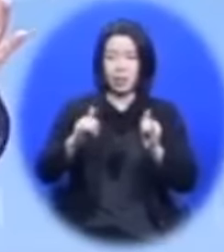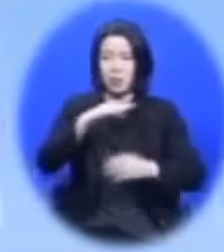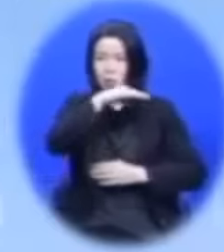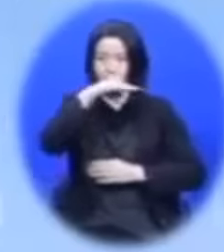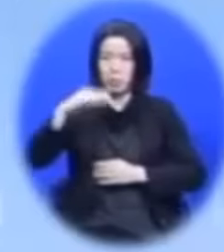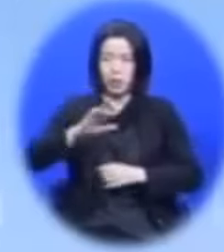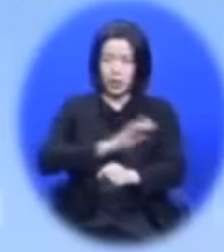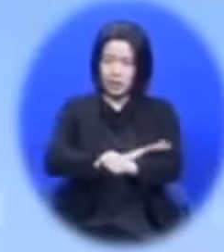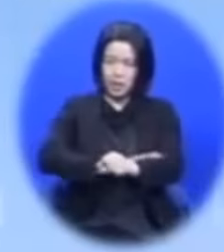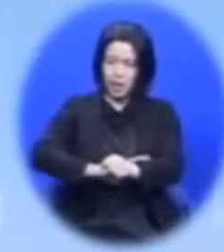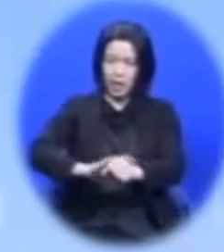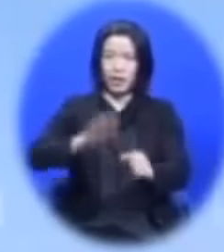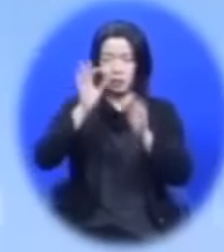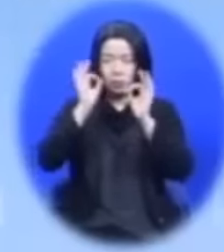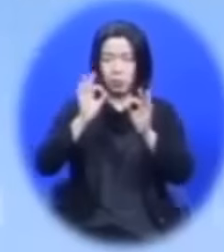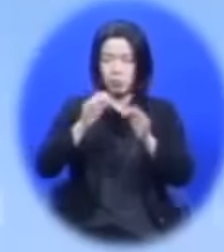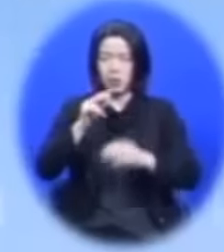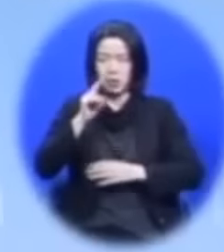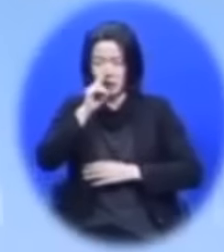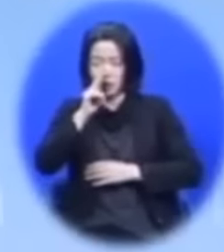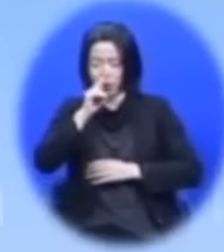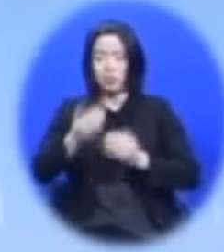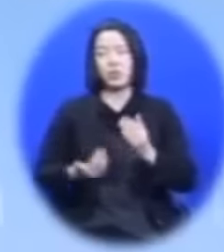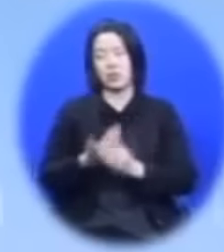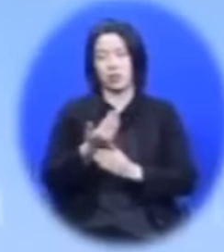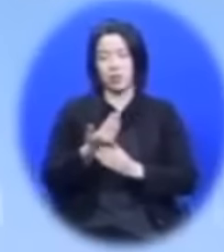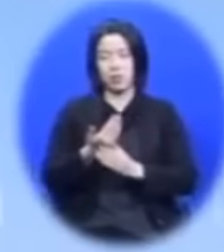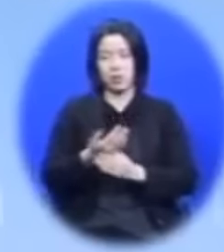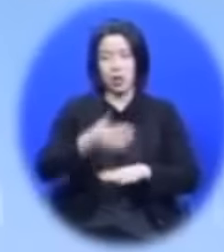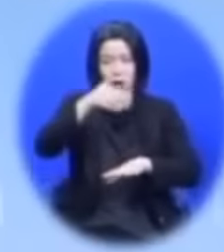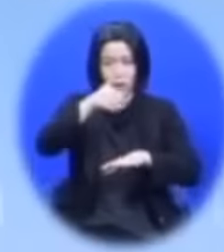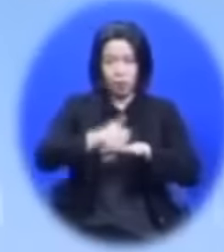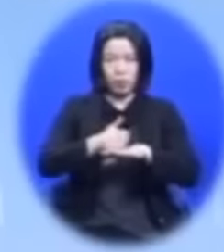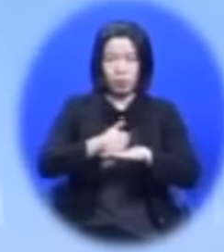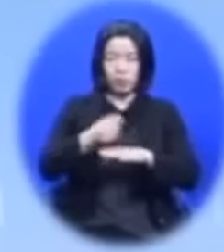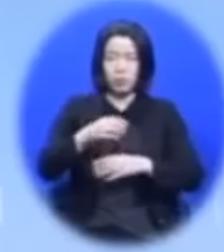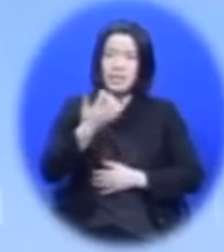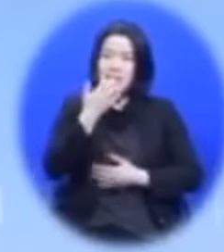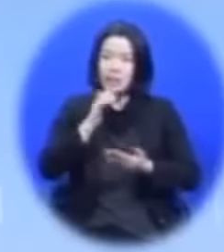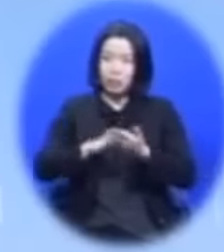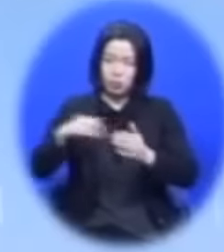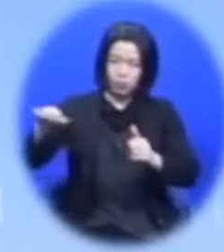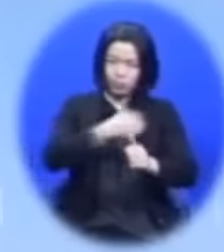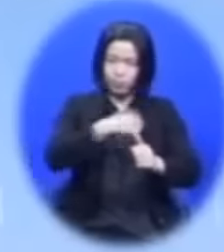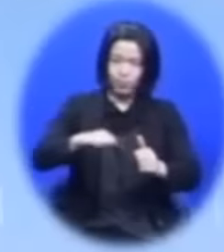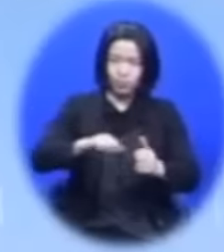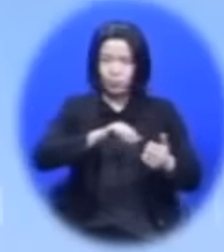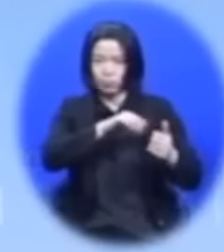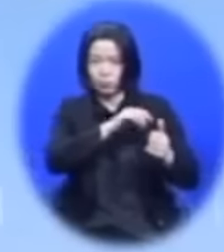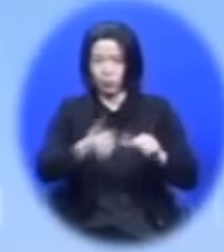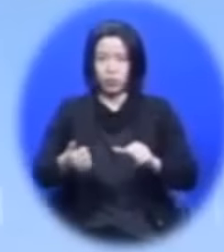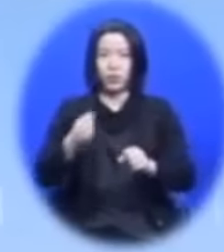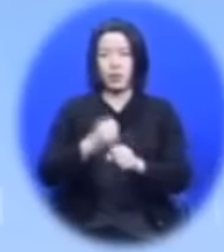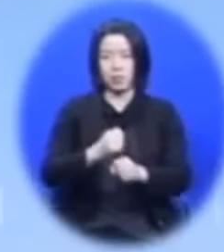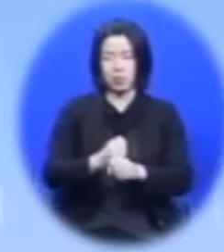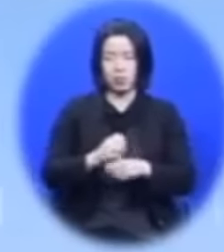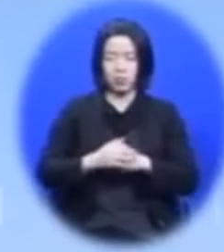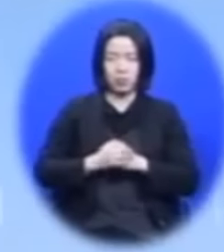보면 질투심이 생겨요. 그리고 결국은 돌로 쳐서 죽여버립니다.